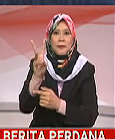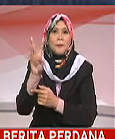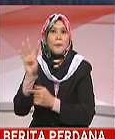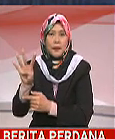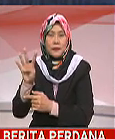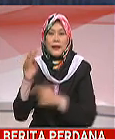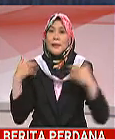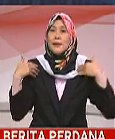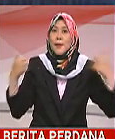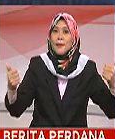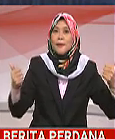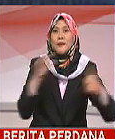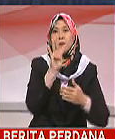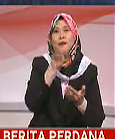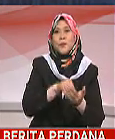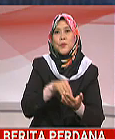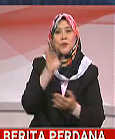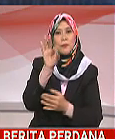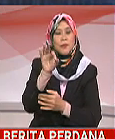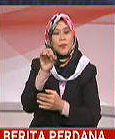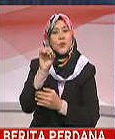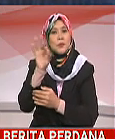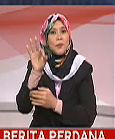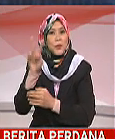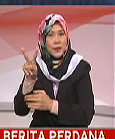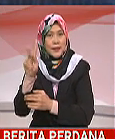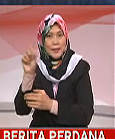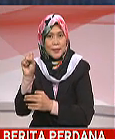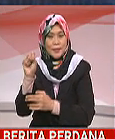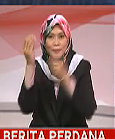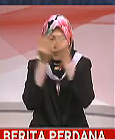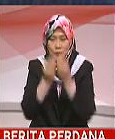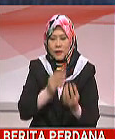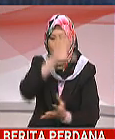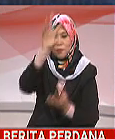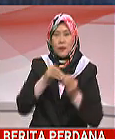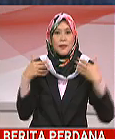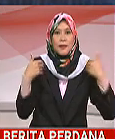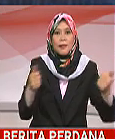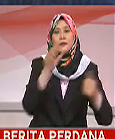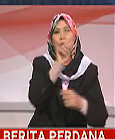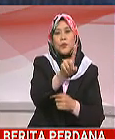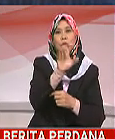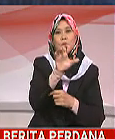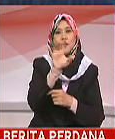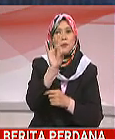664. Kes sembuh pula 4,092 kes menjadikan jumlah kumulatif kes sembuh